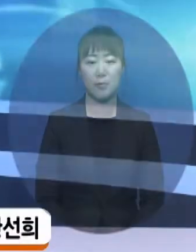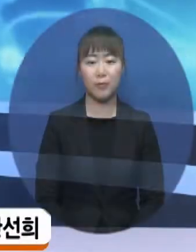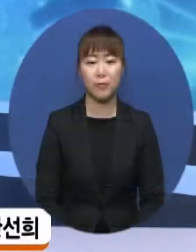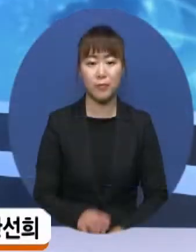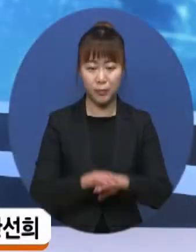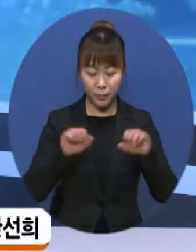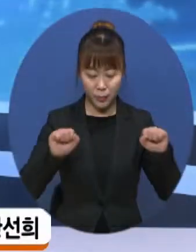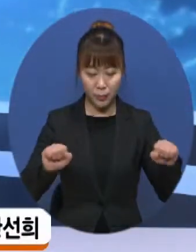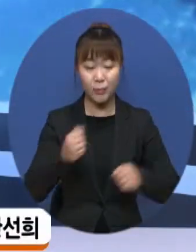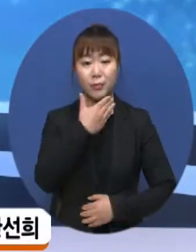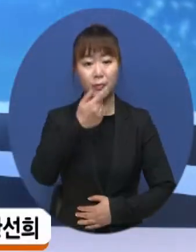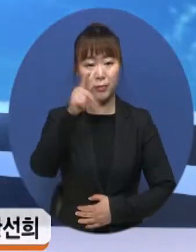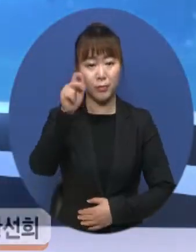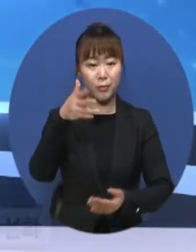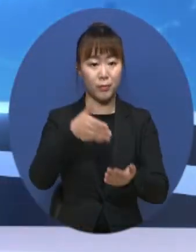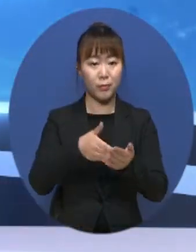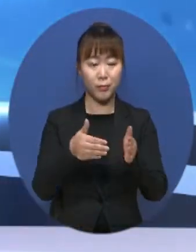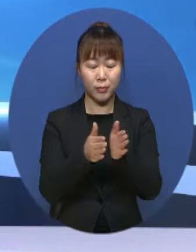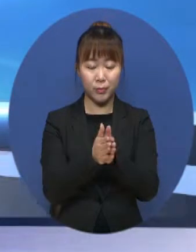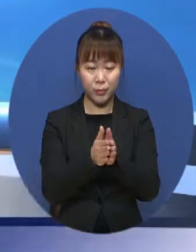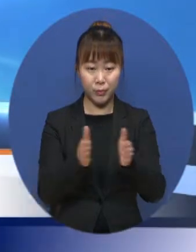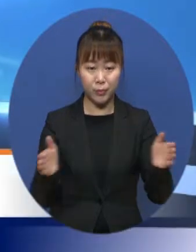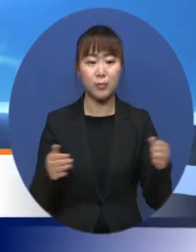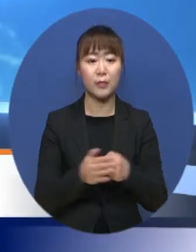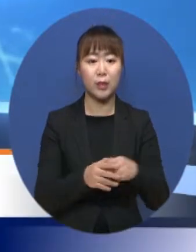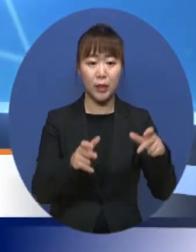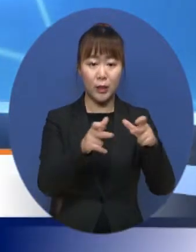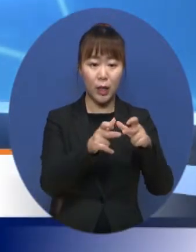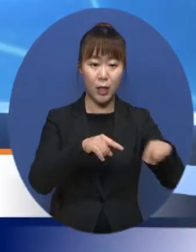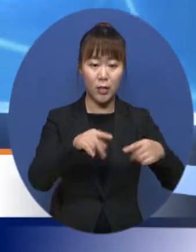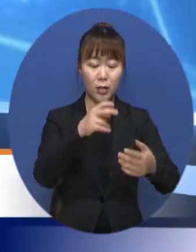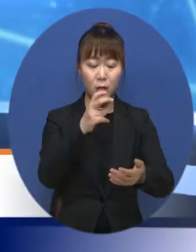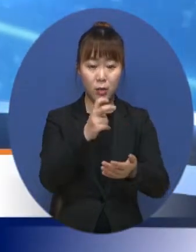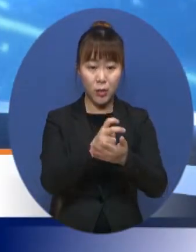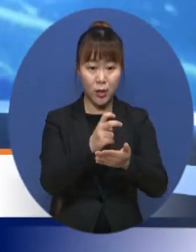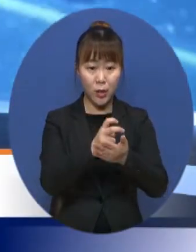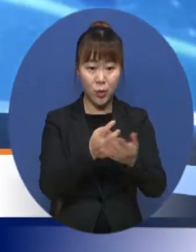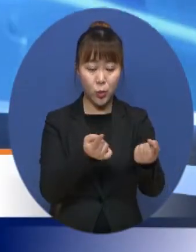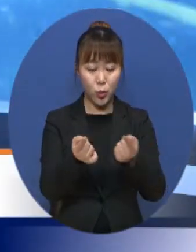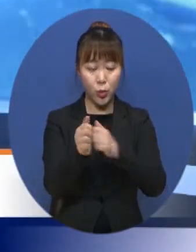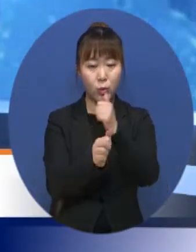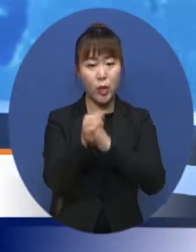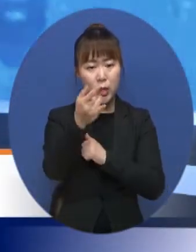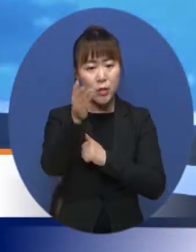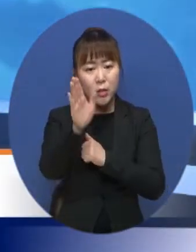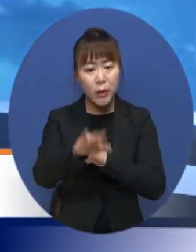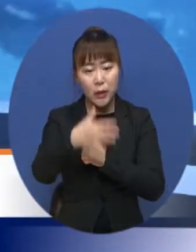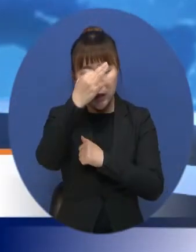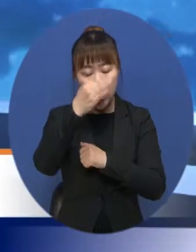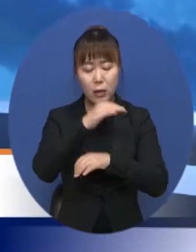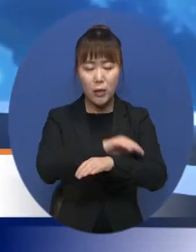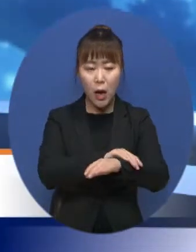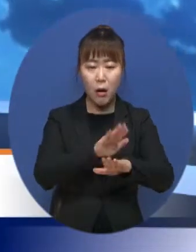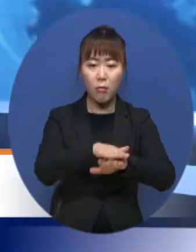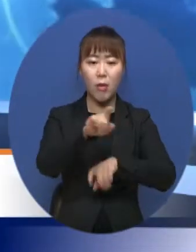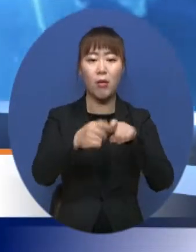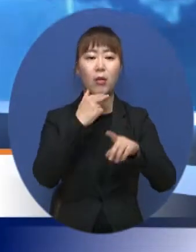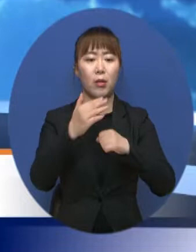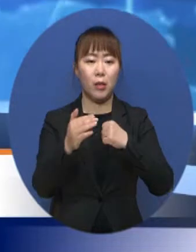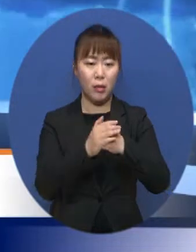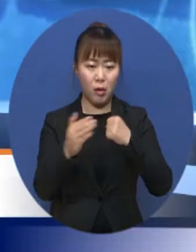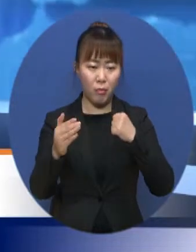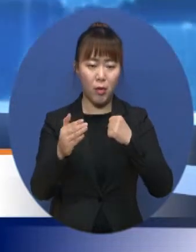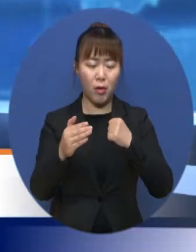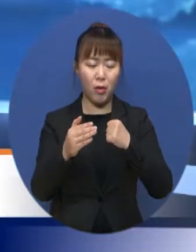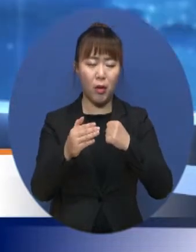시청자 여러분 안녕하십니까? 복지TV 뉴스입니다. 장애인 정책조정위원회가 있지만 그 기능을 제대로 수행하지 못하고 있어